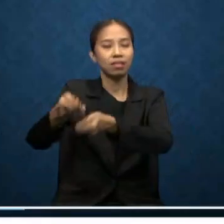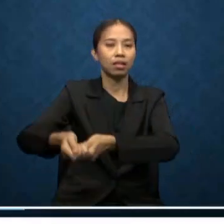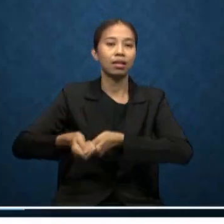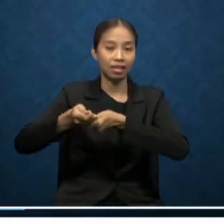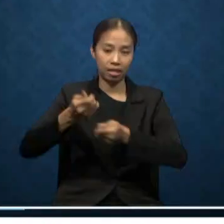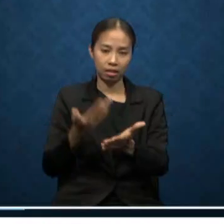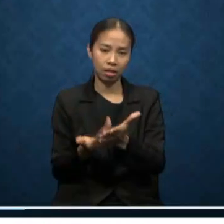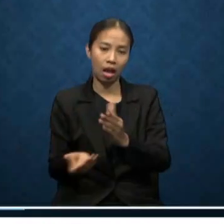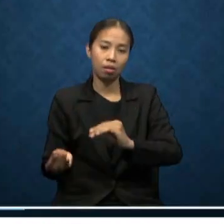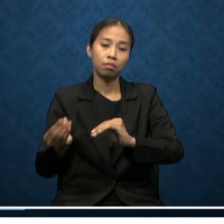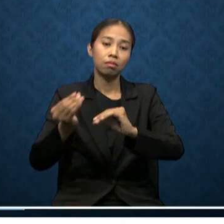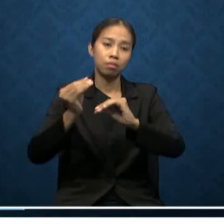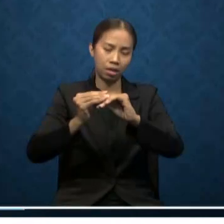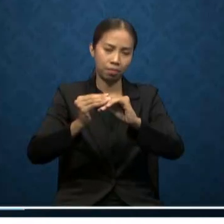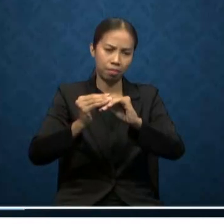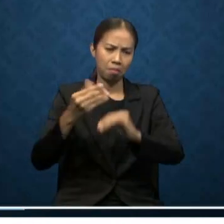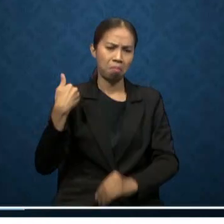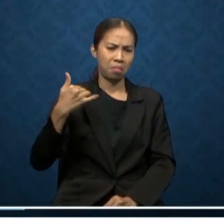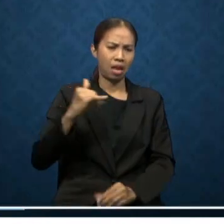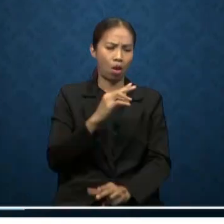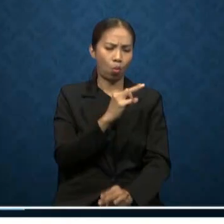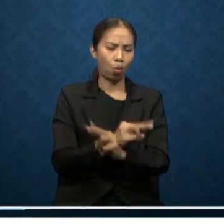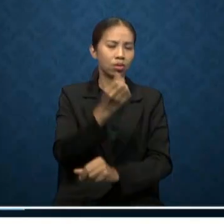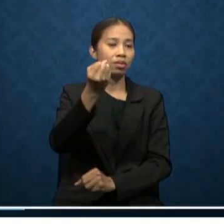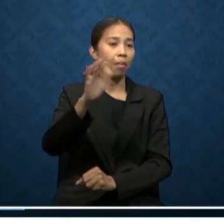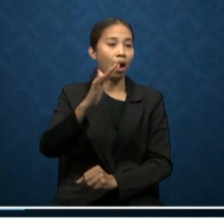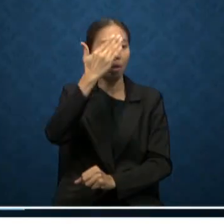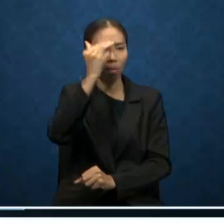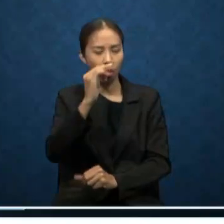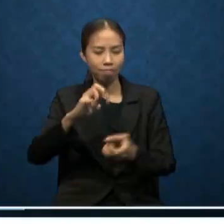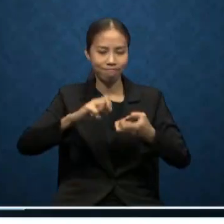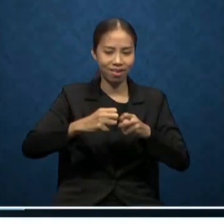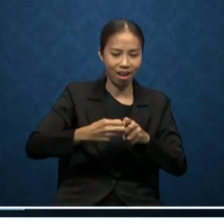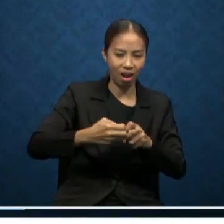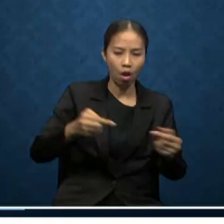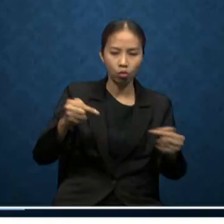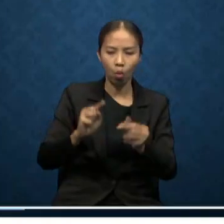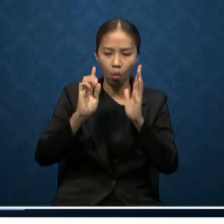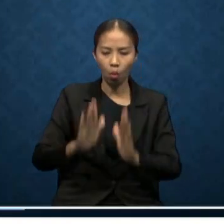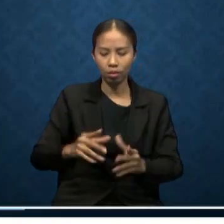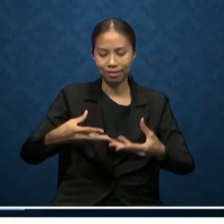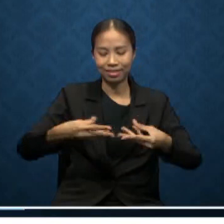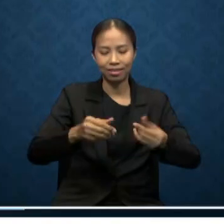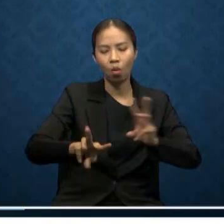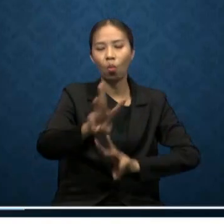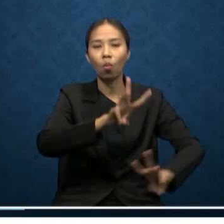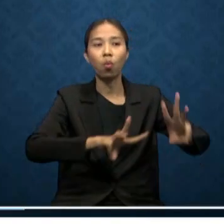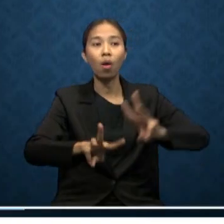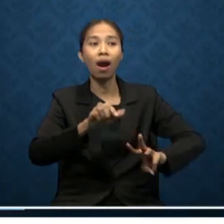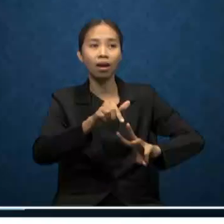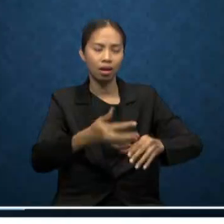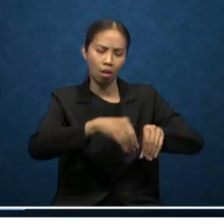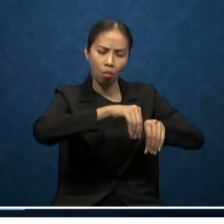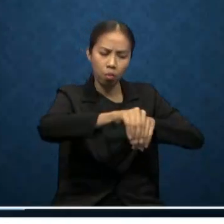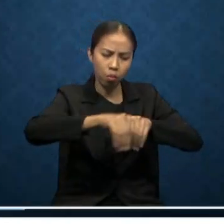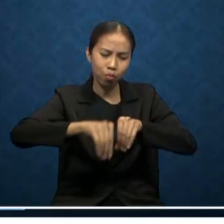ขไปอีกอาจจะเป็ 15 เท่าเพื่แ้เกมคนมีทเรีวางเปล่าที่นำพืนการเก